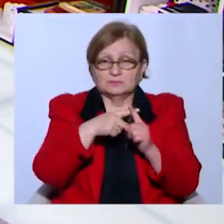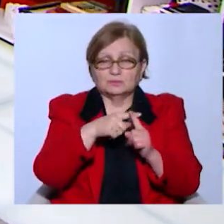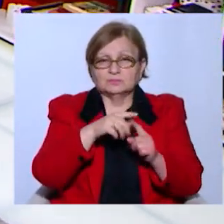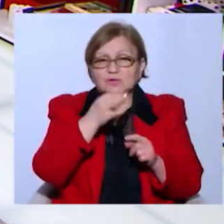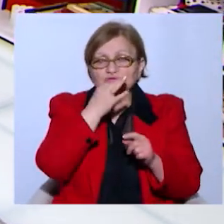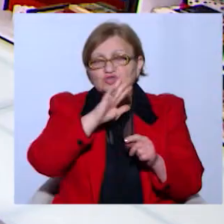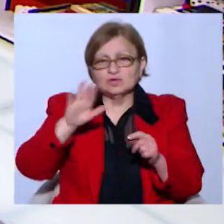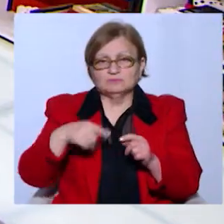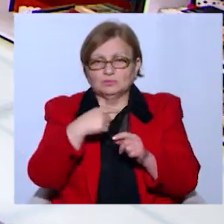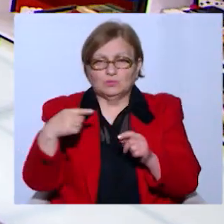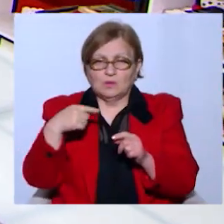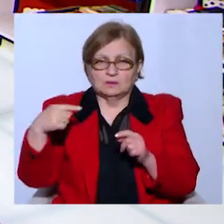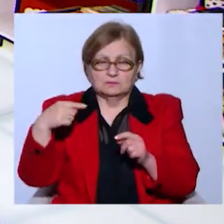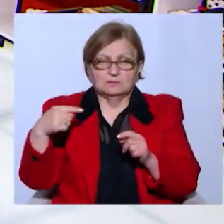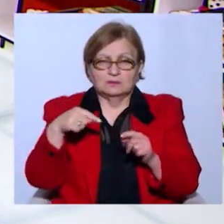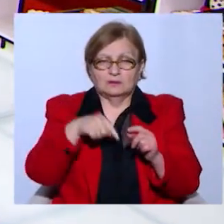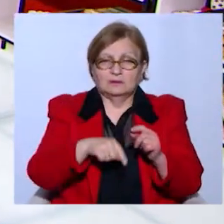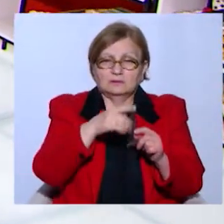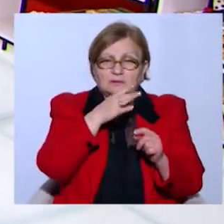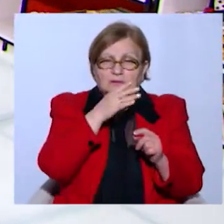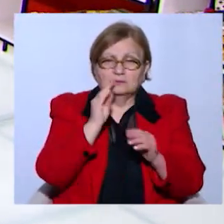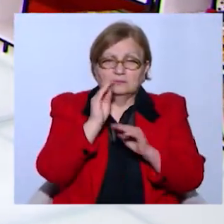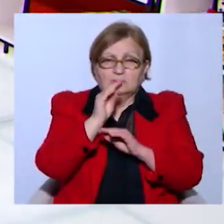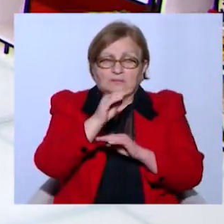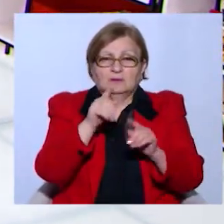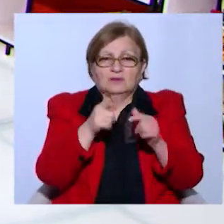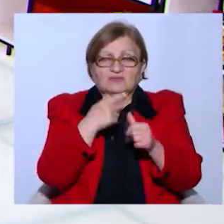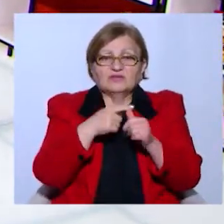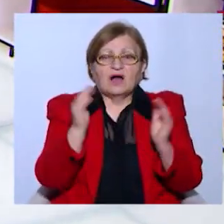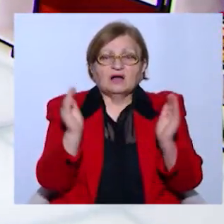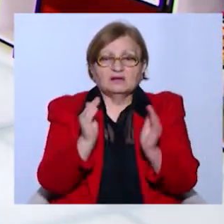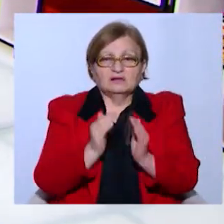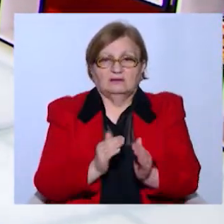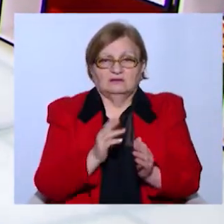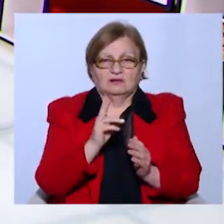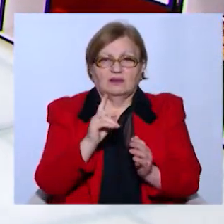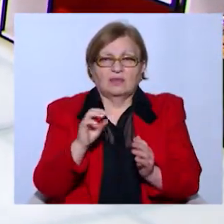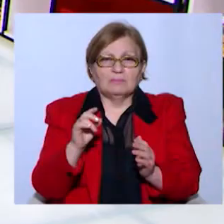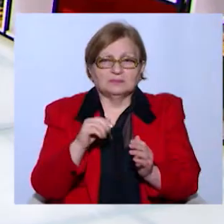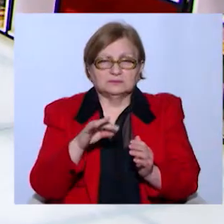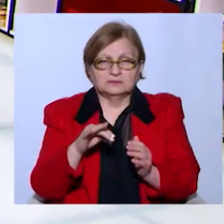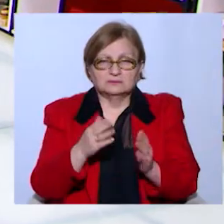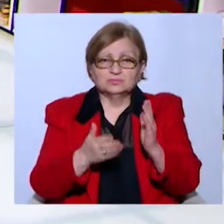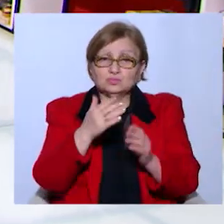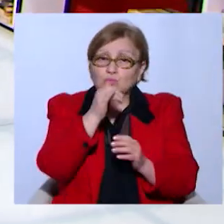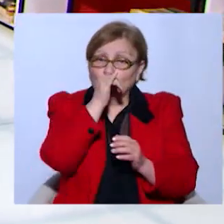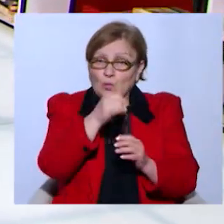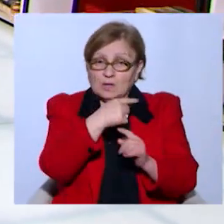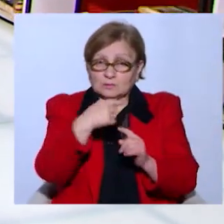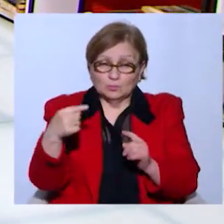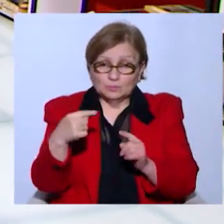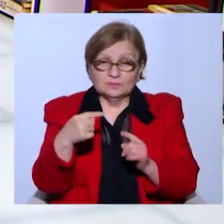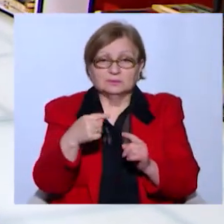ყველა უარყოფითი წევრი და ამ დროს პროგრესია არის კლებადი. ხოლო პირიქით, თუ ჯერ უარყოფითი წევრები